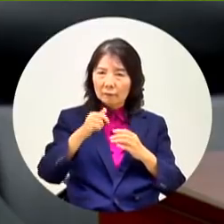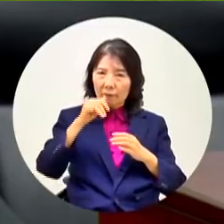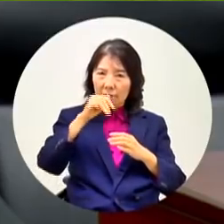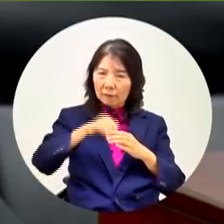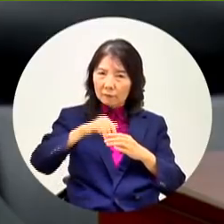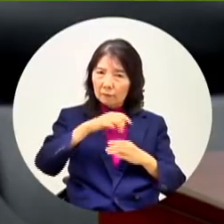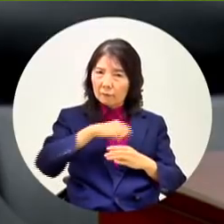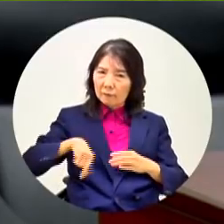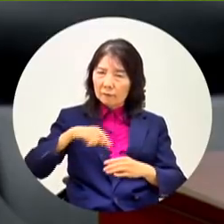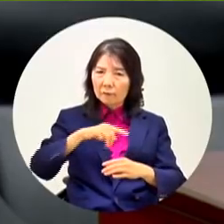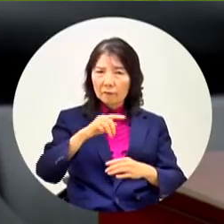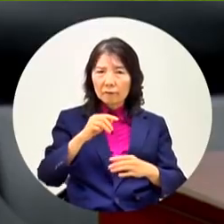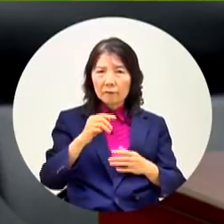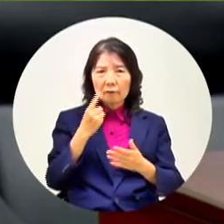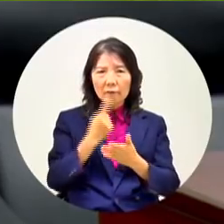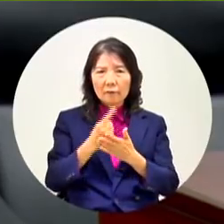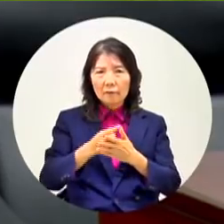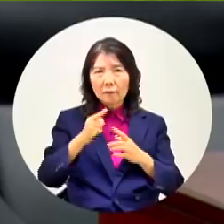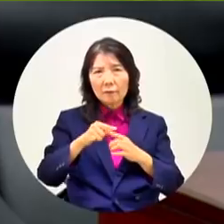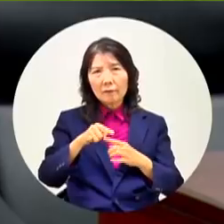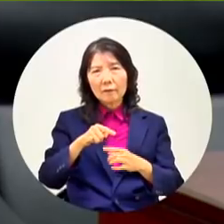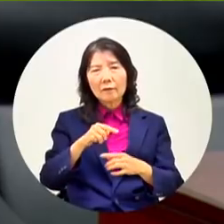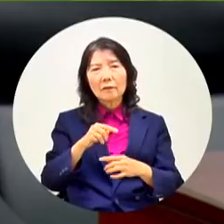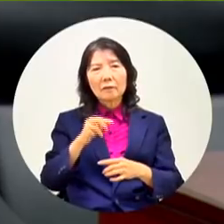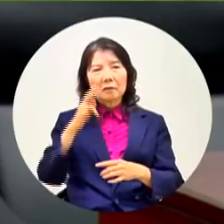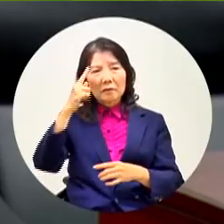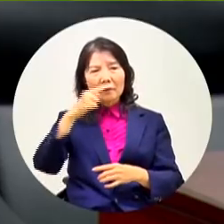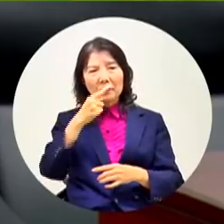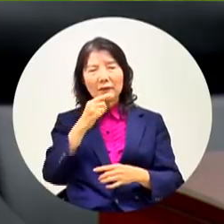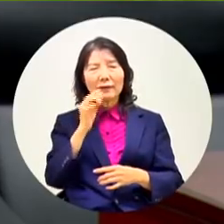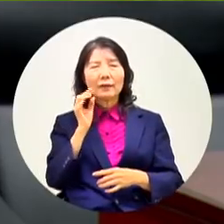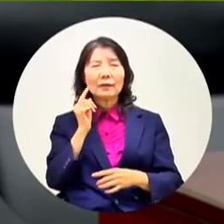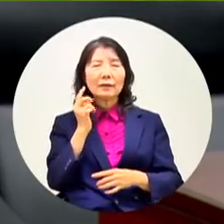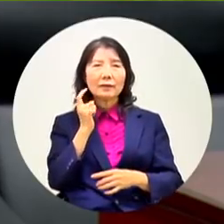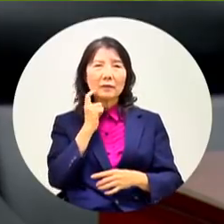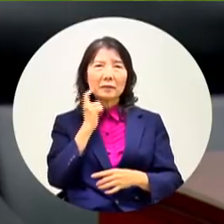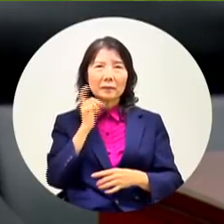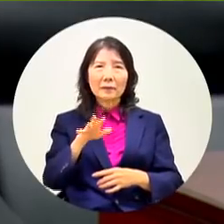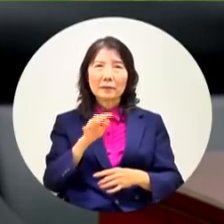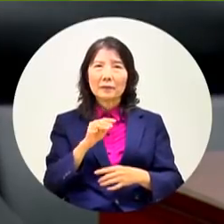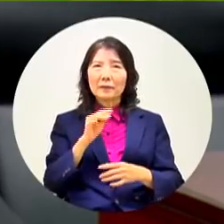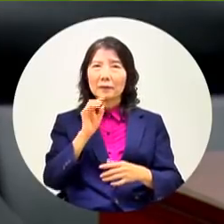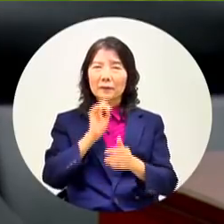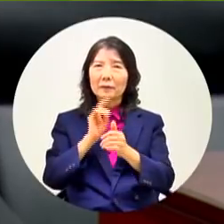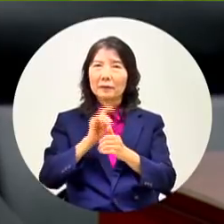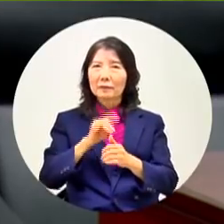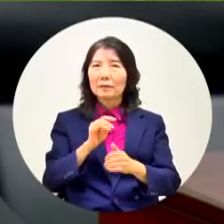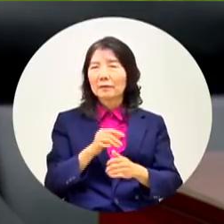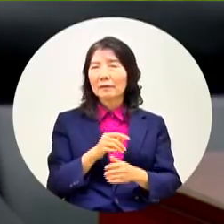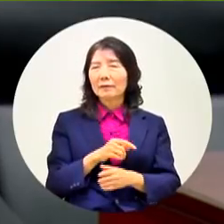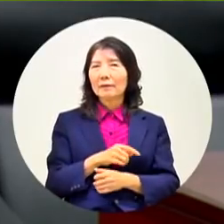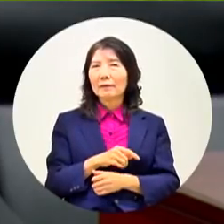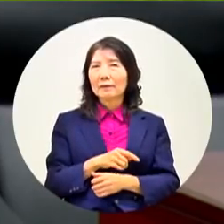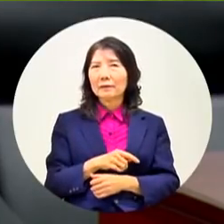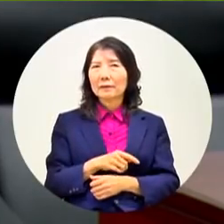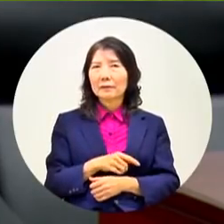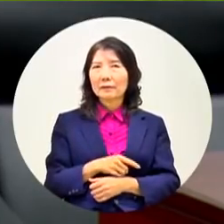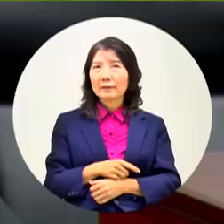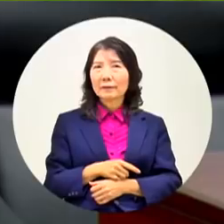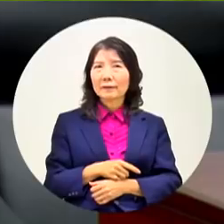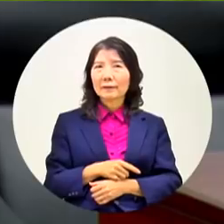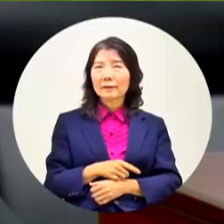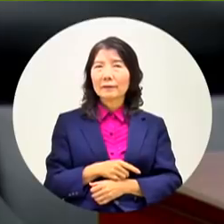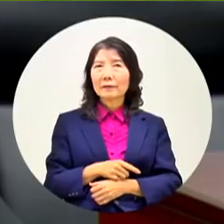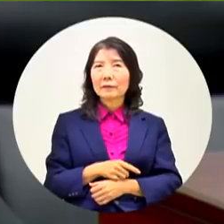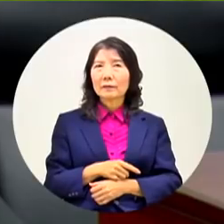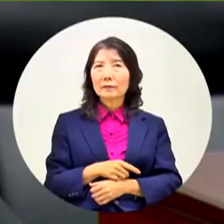感觉汉中啊你是出来你人假。我相信任何一个人讲汉中，你出来你人假。我要甲大家讲